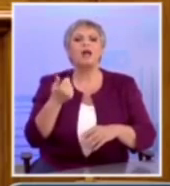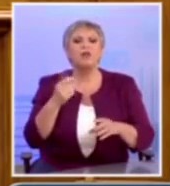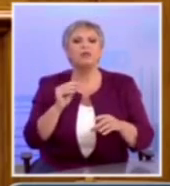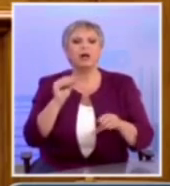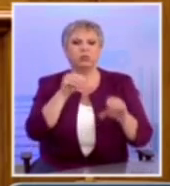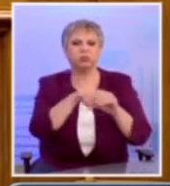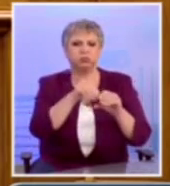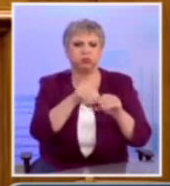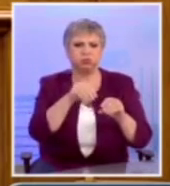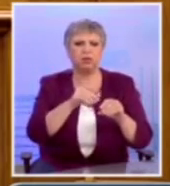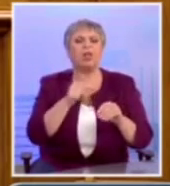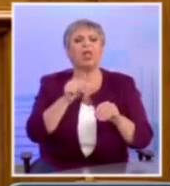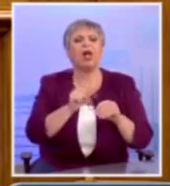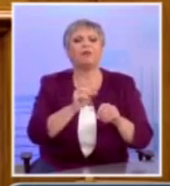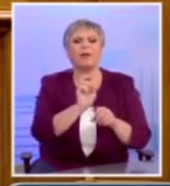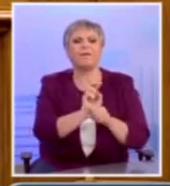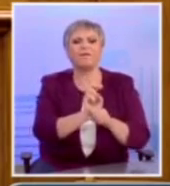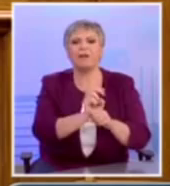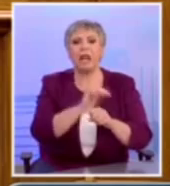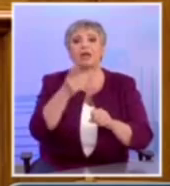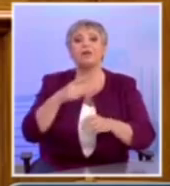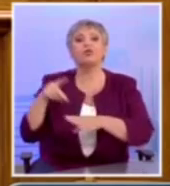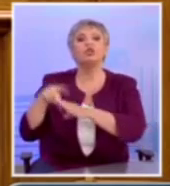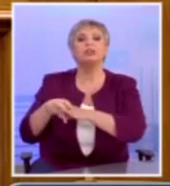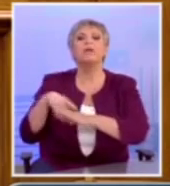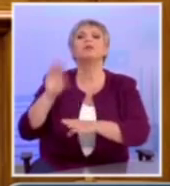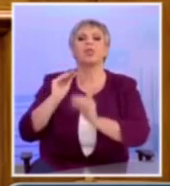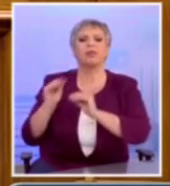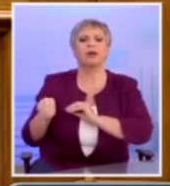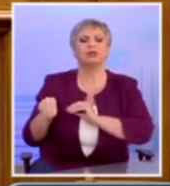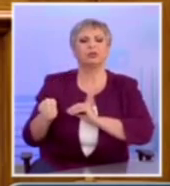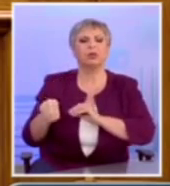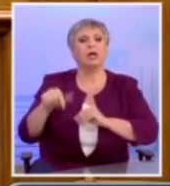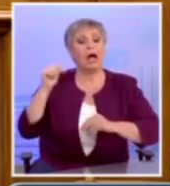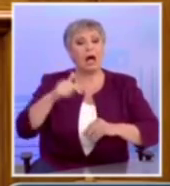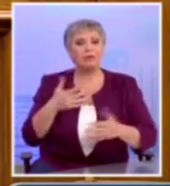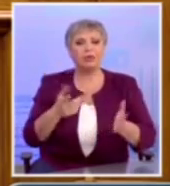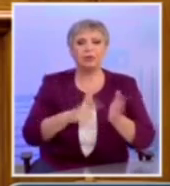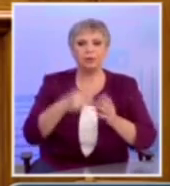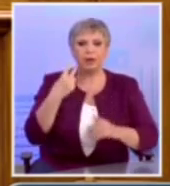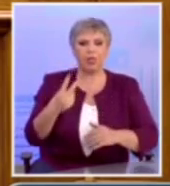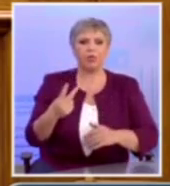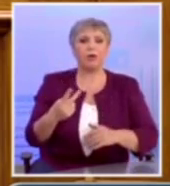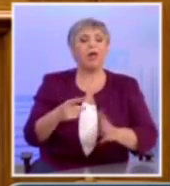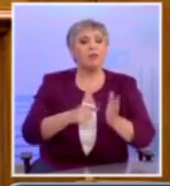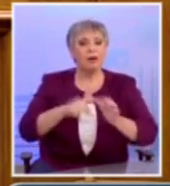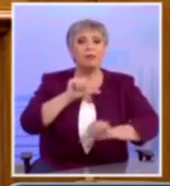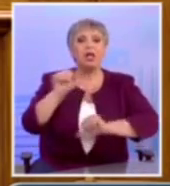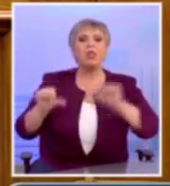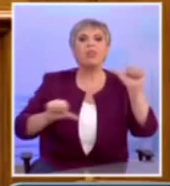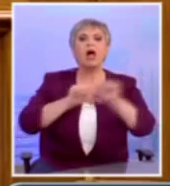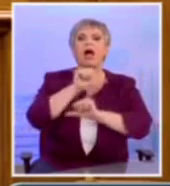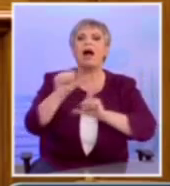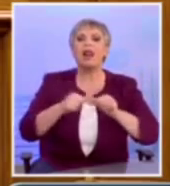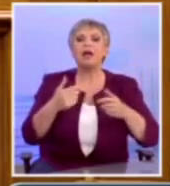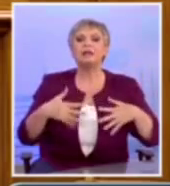οι επενδυτές που δεν επενδύσουν, αν όλα αυτά αλλάξει η αισιοδοξία, αυτό που έλεγε ο Keynes, τα